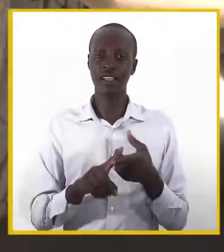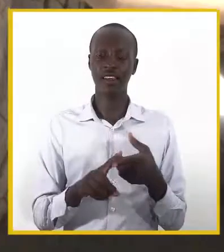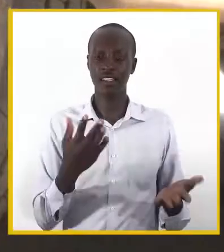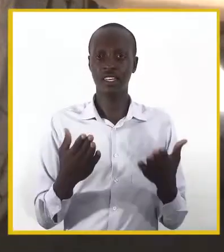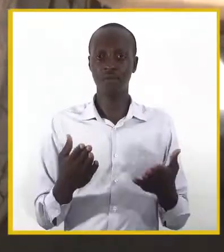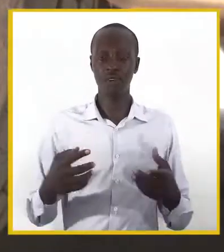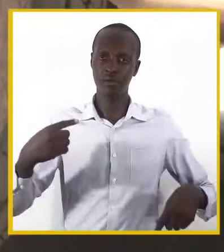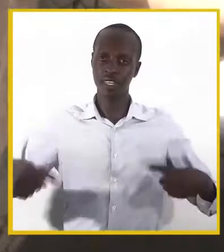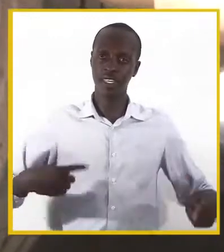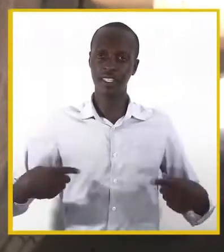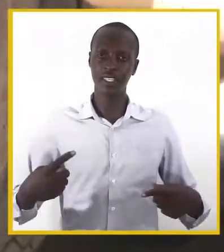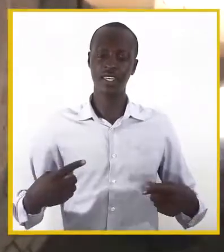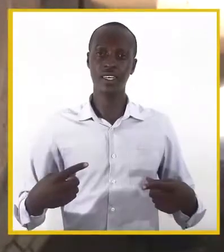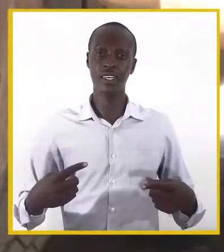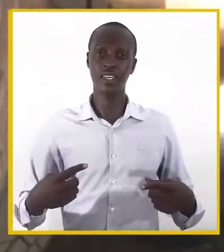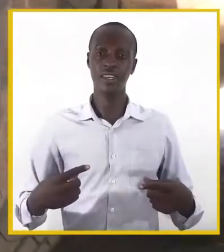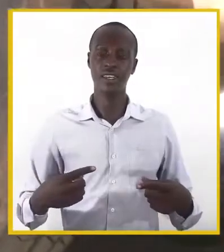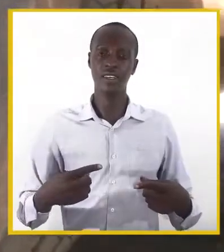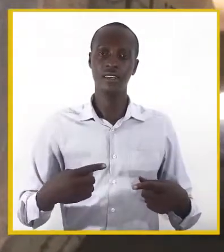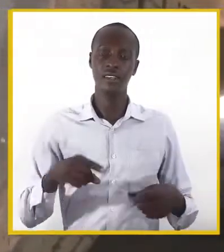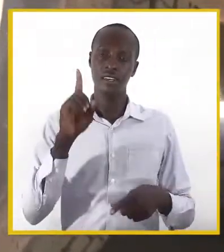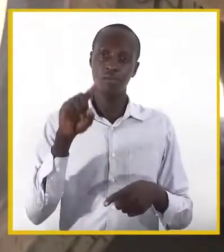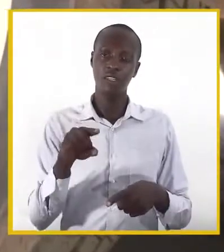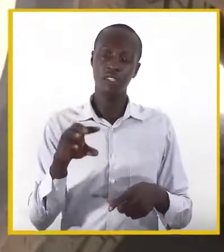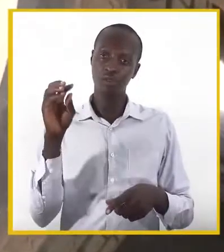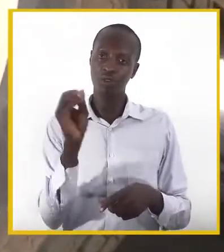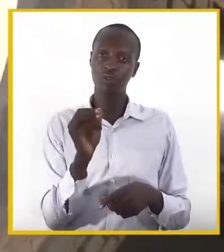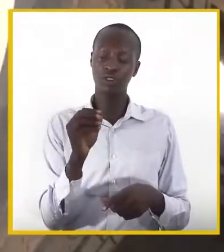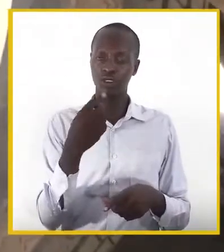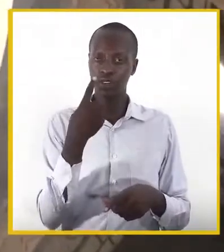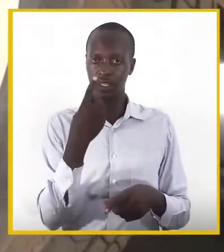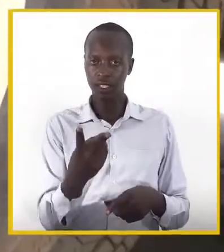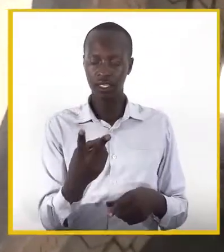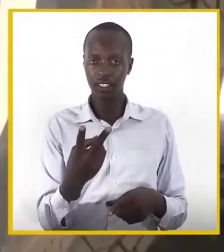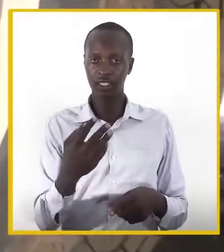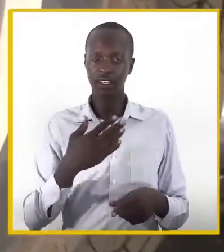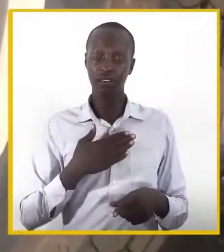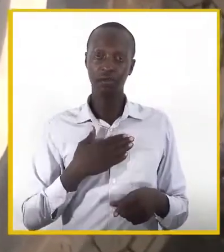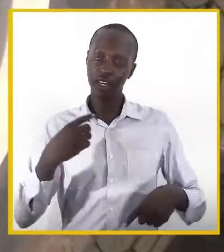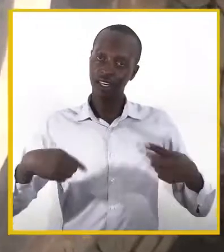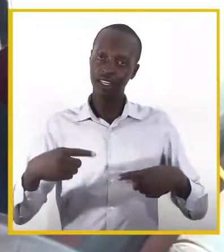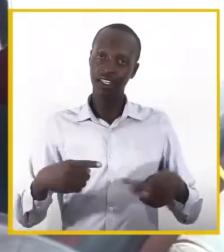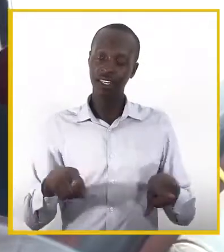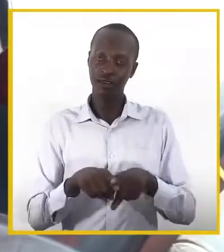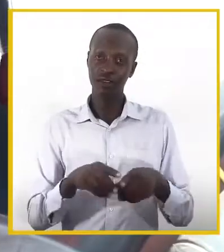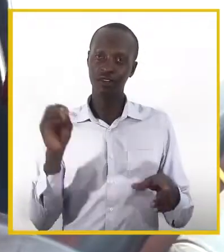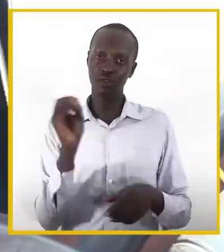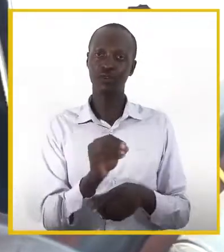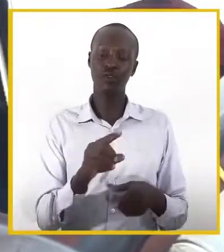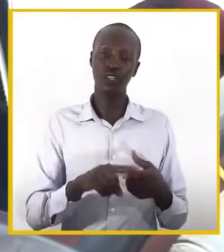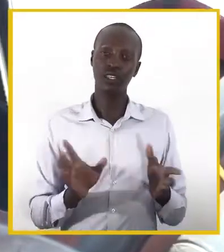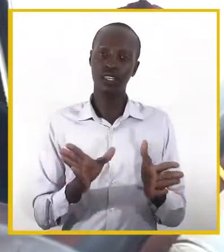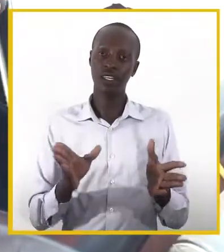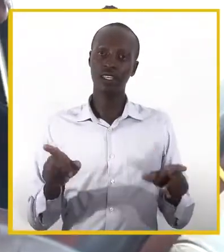muri kungoona tayi rangu iri tayi high class retayi zvekuti handitye kana kufamba. Zvinoda kukurudzirwawo zvinhu zvakadaro kuti